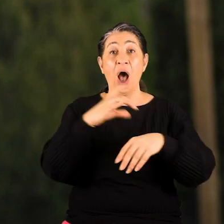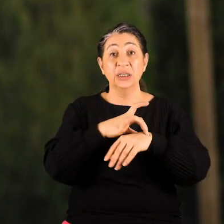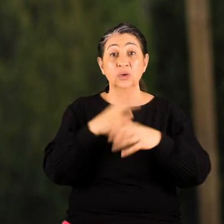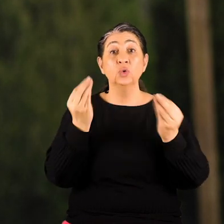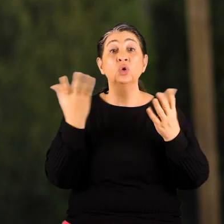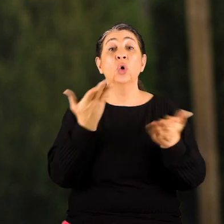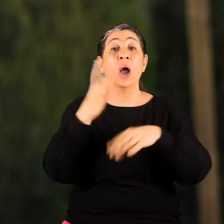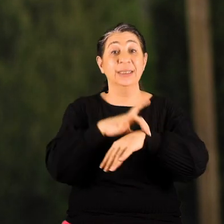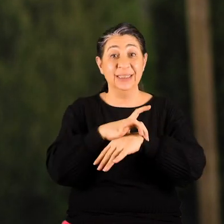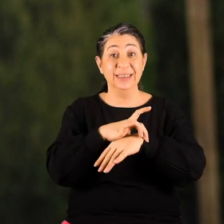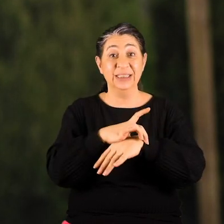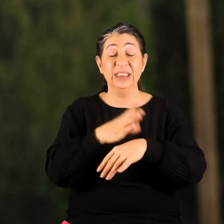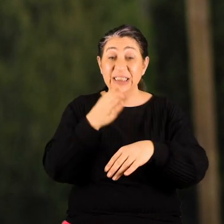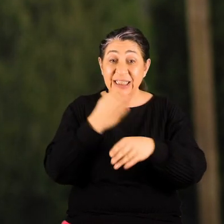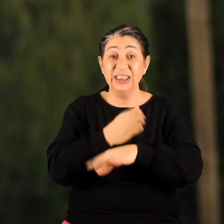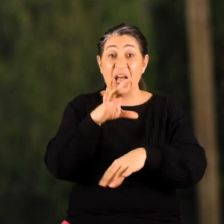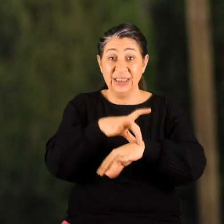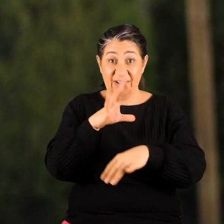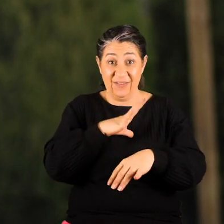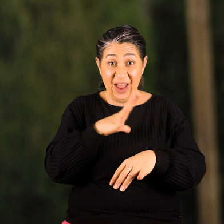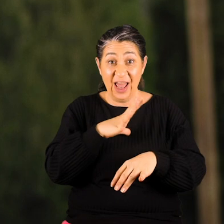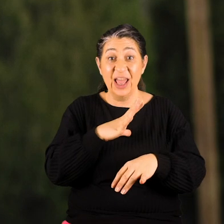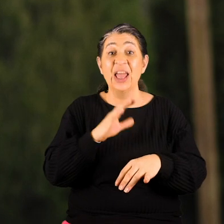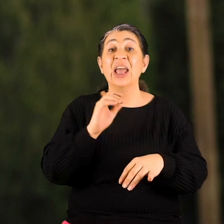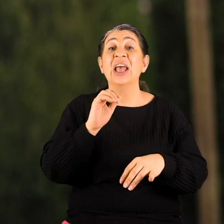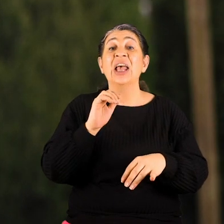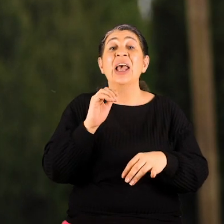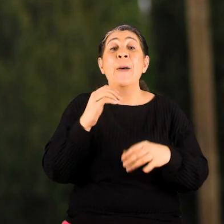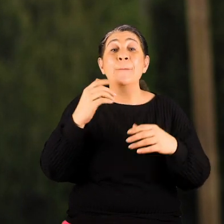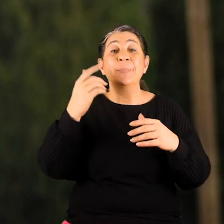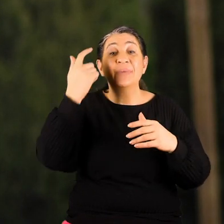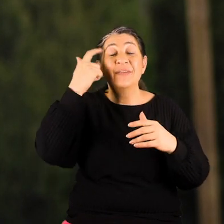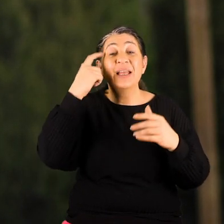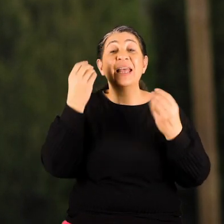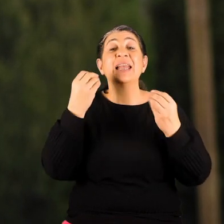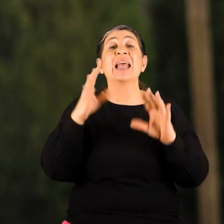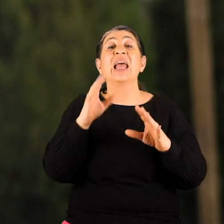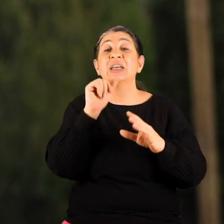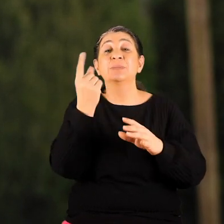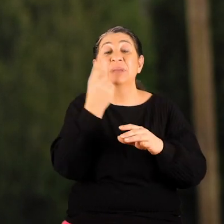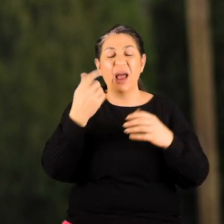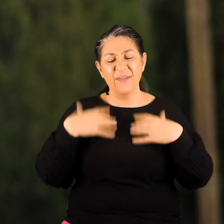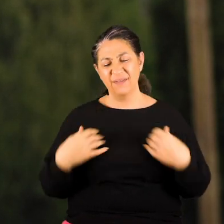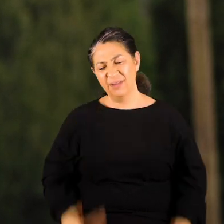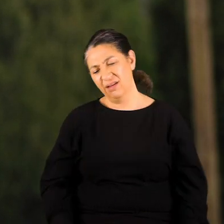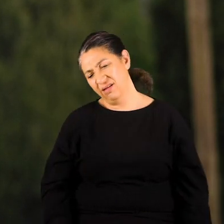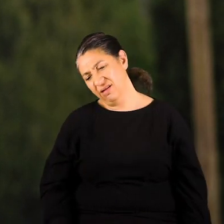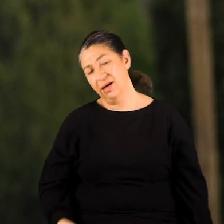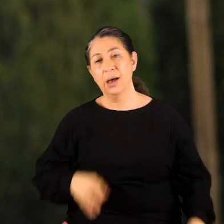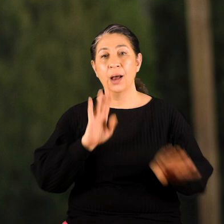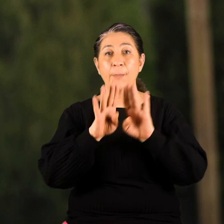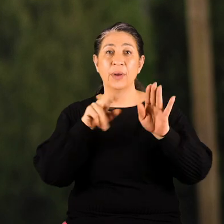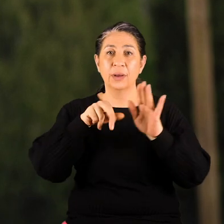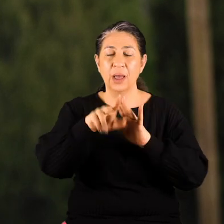çok hastasın çünkü. Hı-hı. Yani ciddi hastasın. Tabii yani. Ve hiç bilmediğiniz bir halsizlik. Hiç bilmediğiniz bir halsizlik. Kapıya kadar